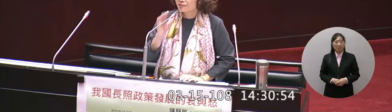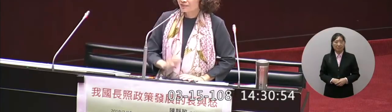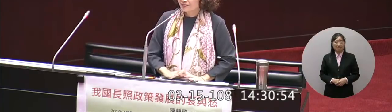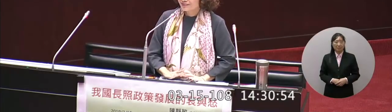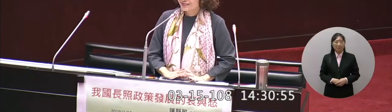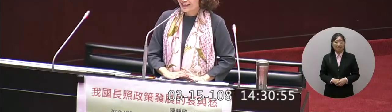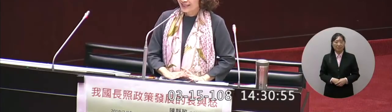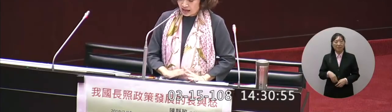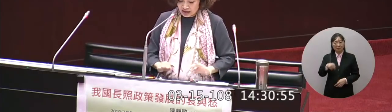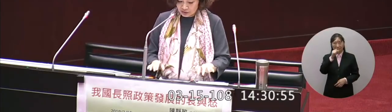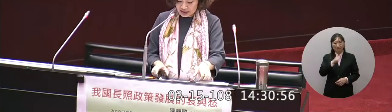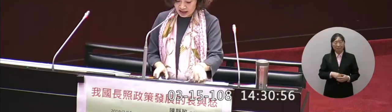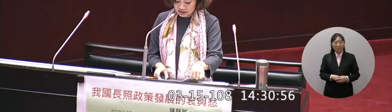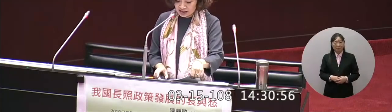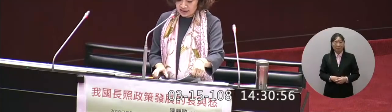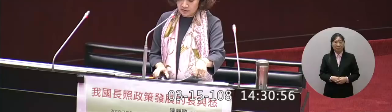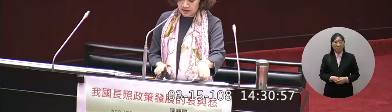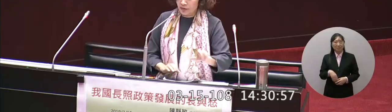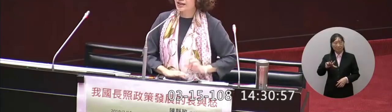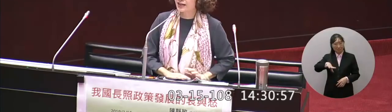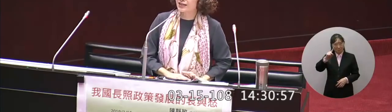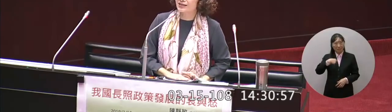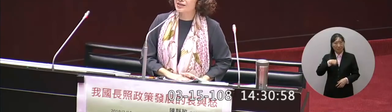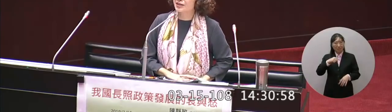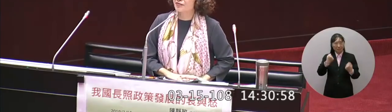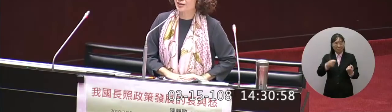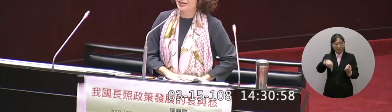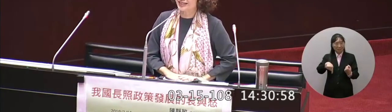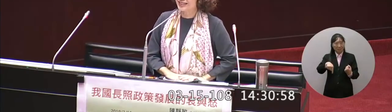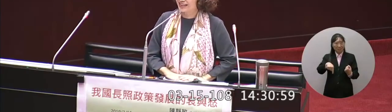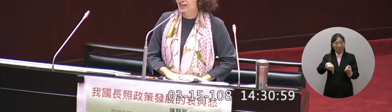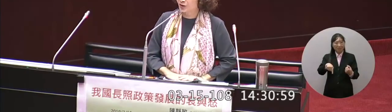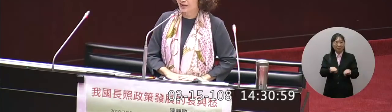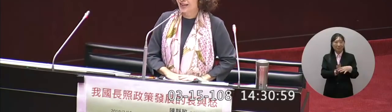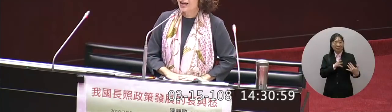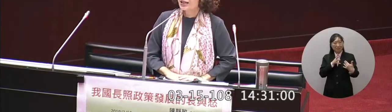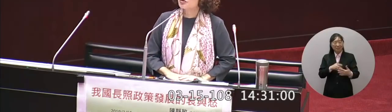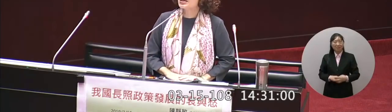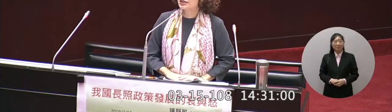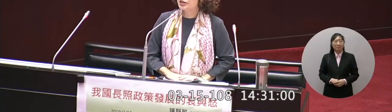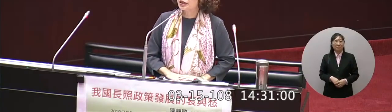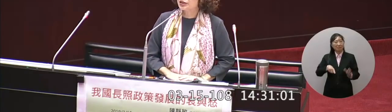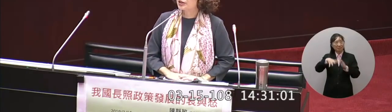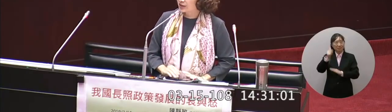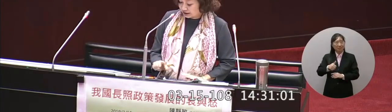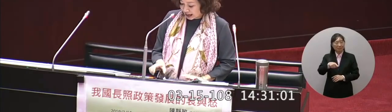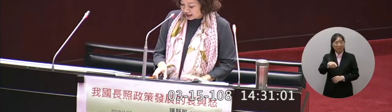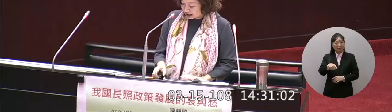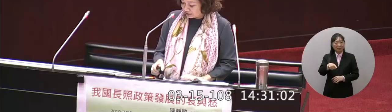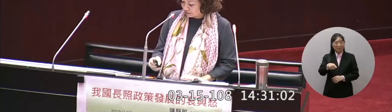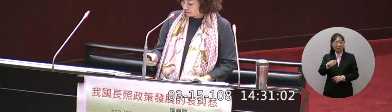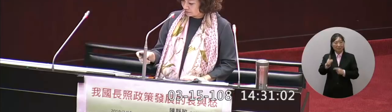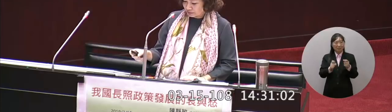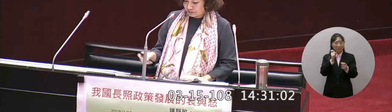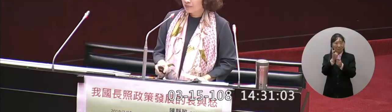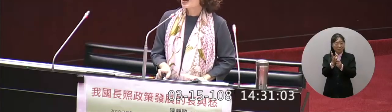院长好。 哎，委员你好。 哎，院长好，第一次有机会在这个地方进行质询。那院长已经